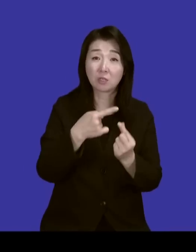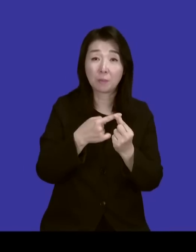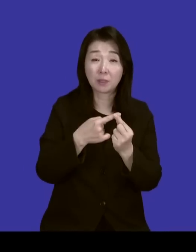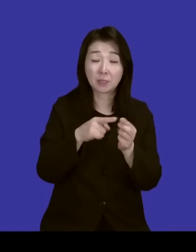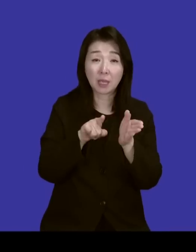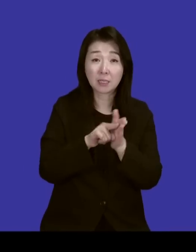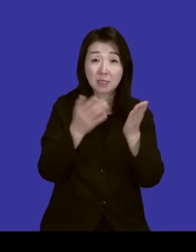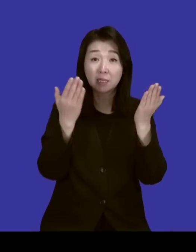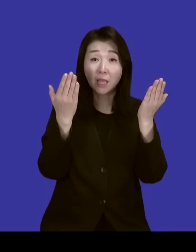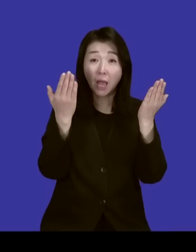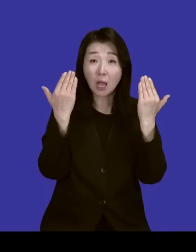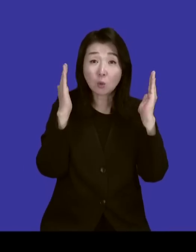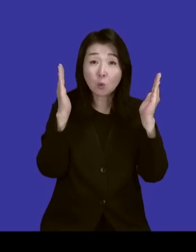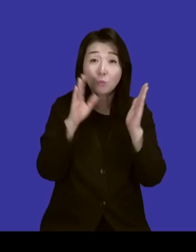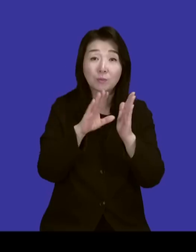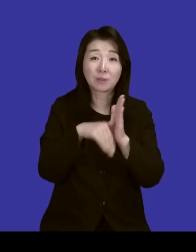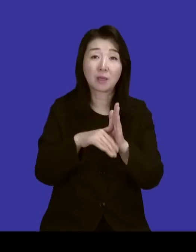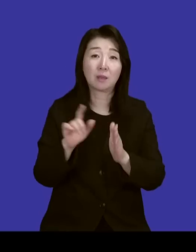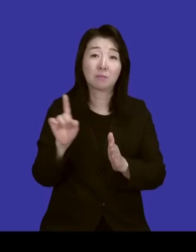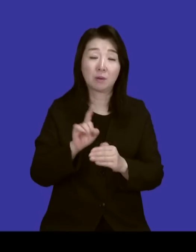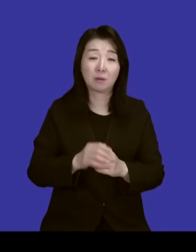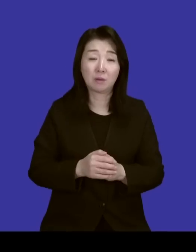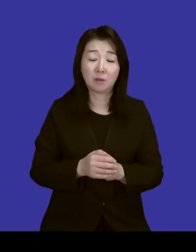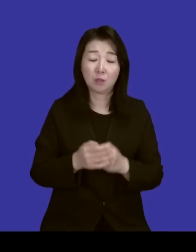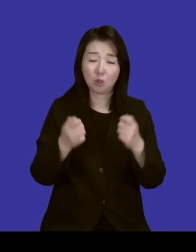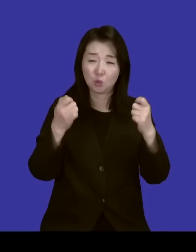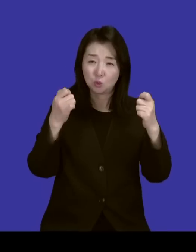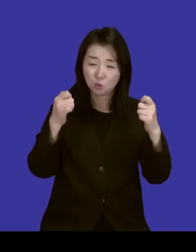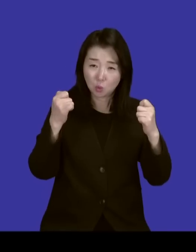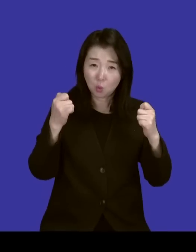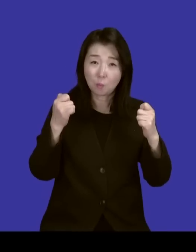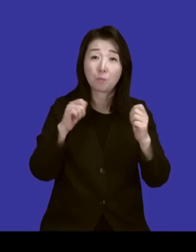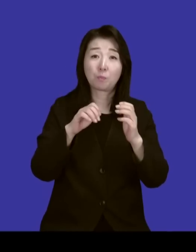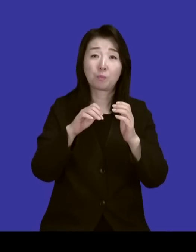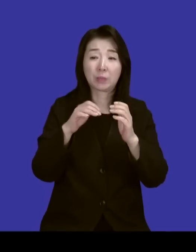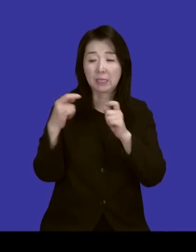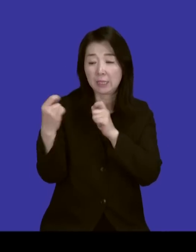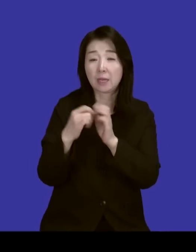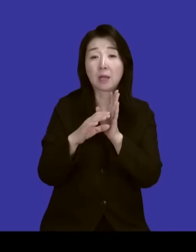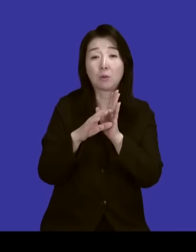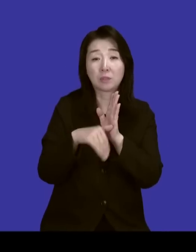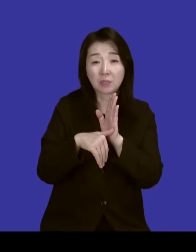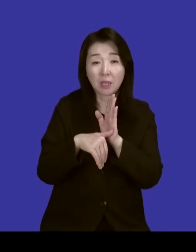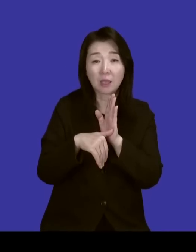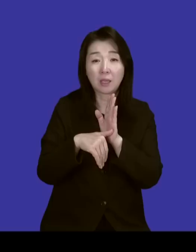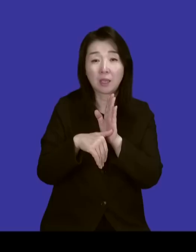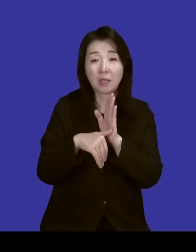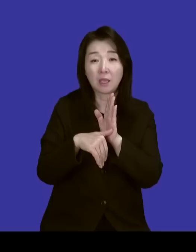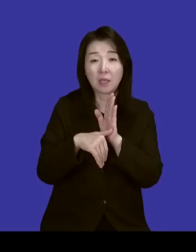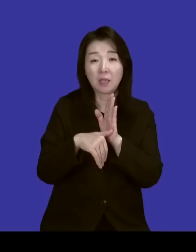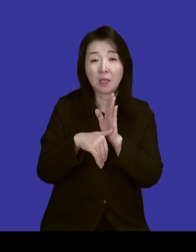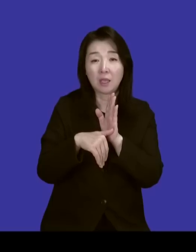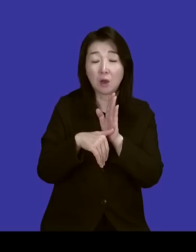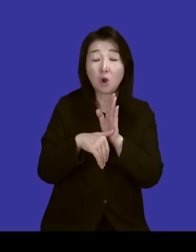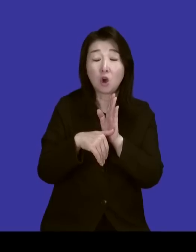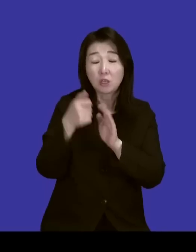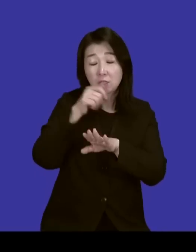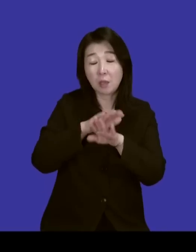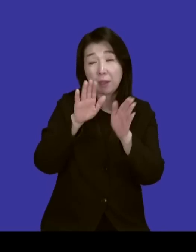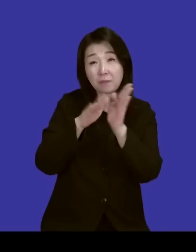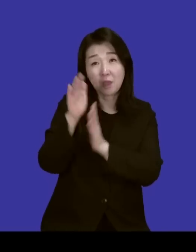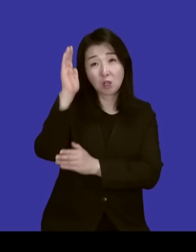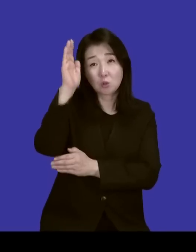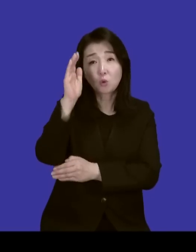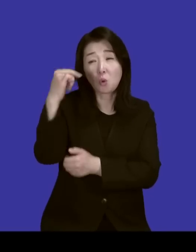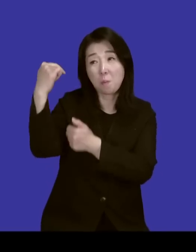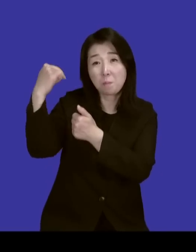했던 신학교에서는 예. 졸업반 시간에 졸업생들에게 채플에서 설교를 시켜요. 예. 예. 그래서 저는